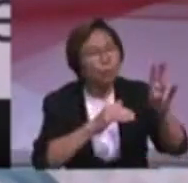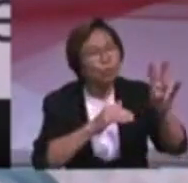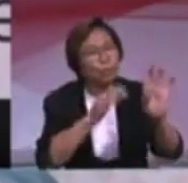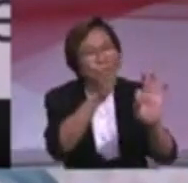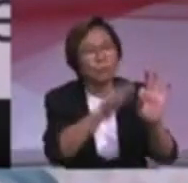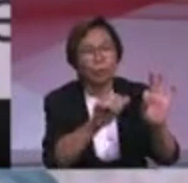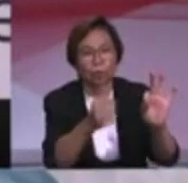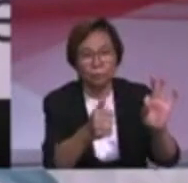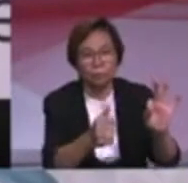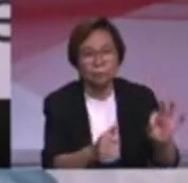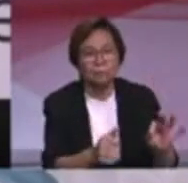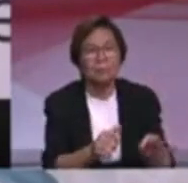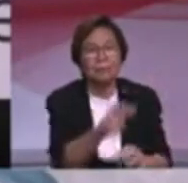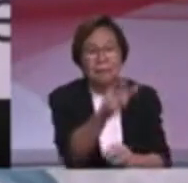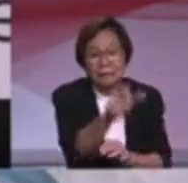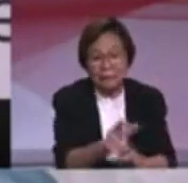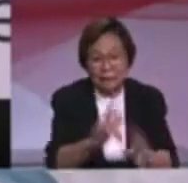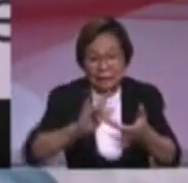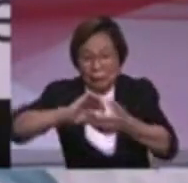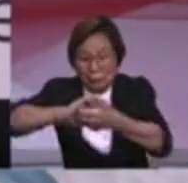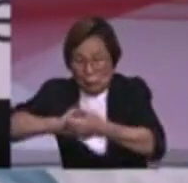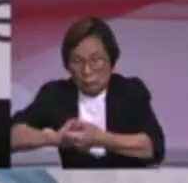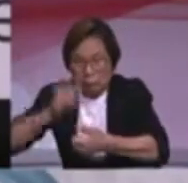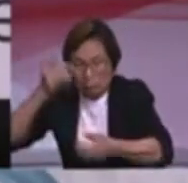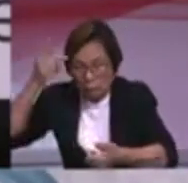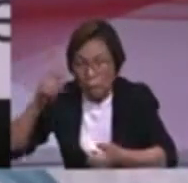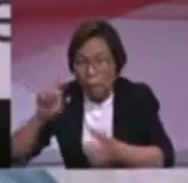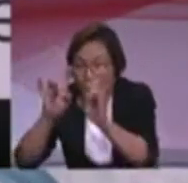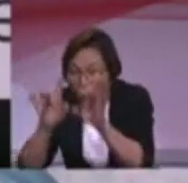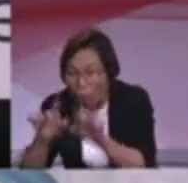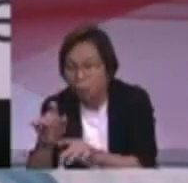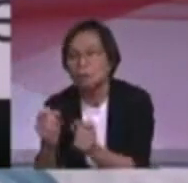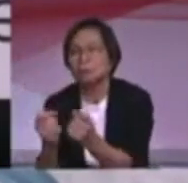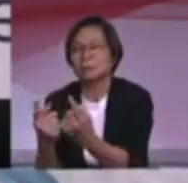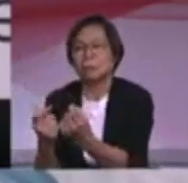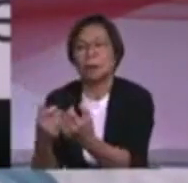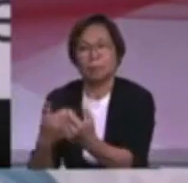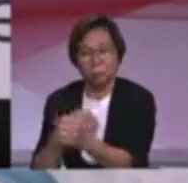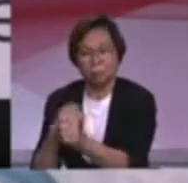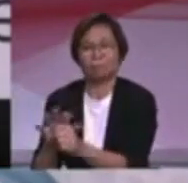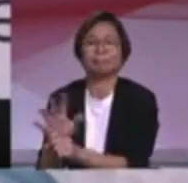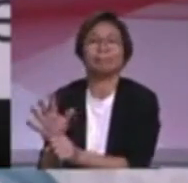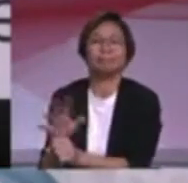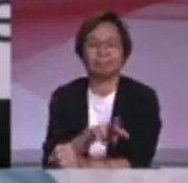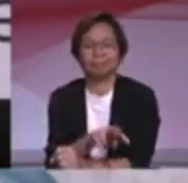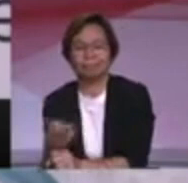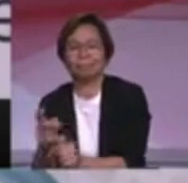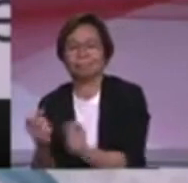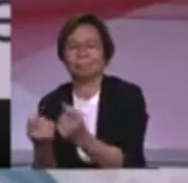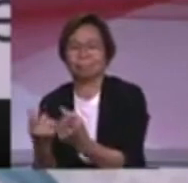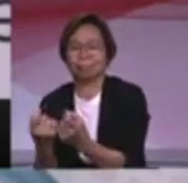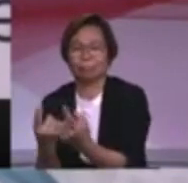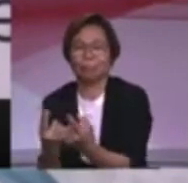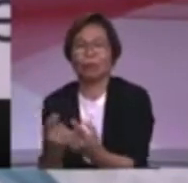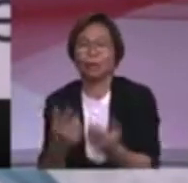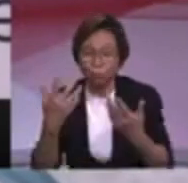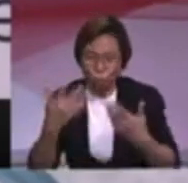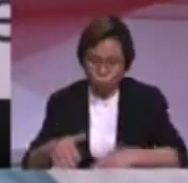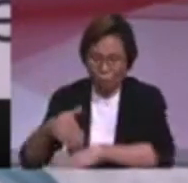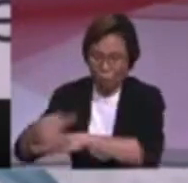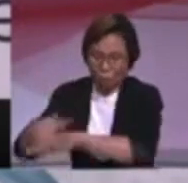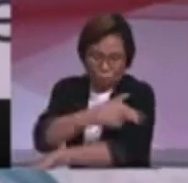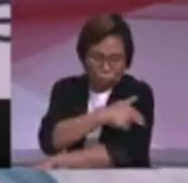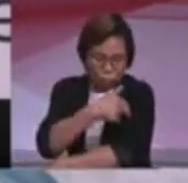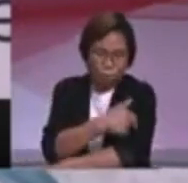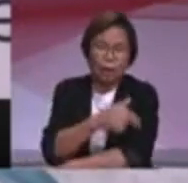2020. Saringan kontak rapat telah mengesan sebanyak 11 lagi kes positif COVID-19. Kes-kes tersebut telah dimasukkan ke